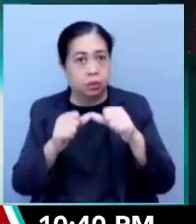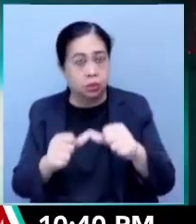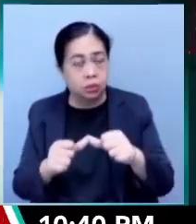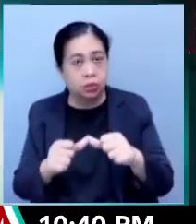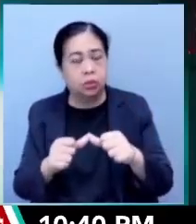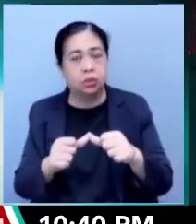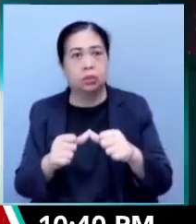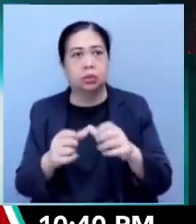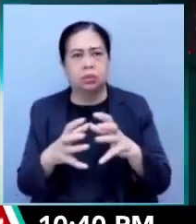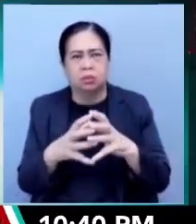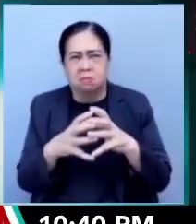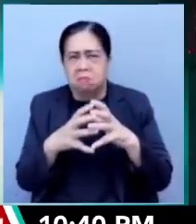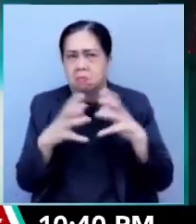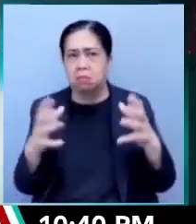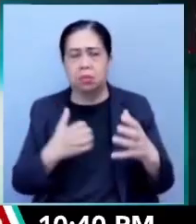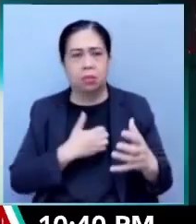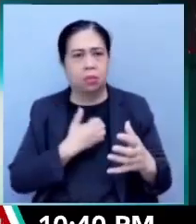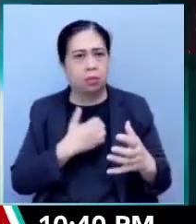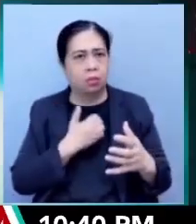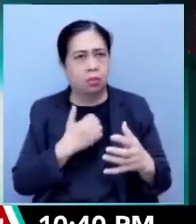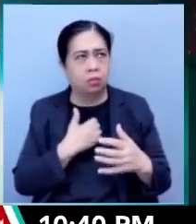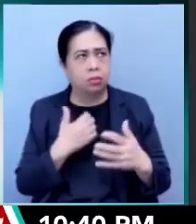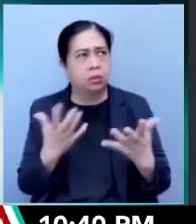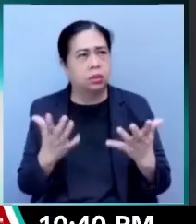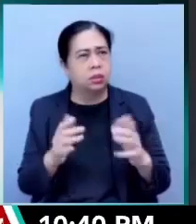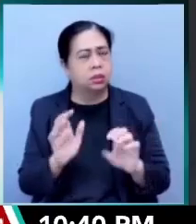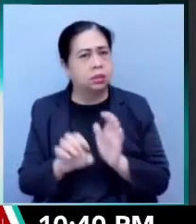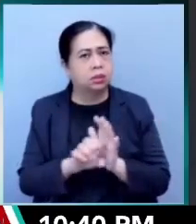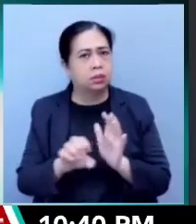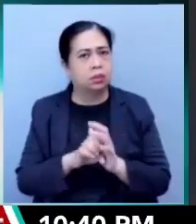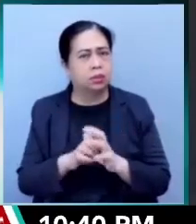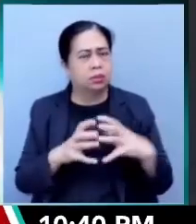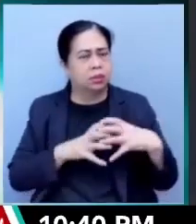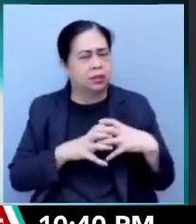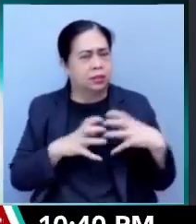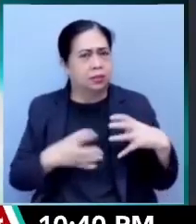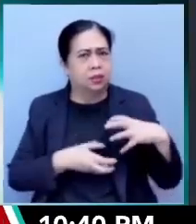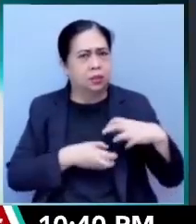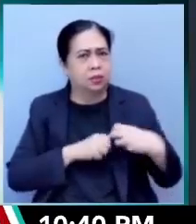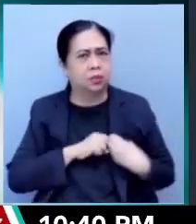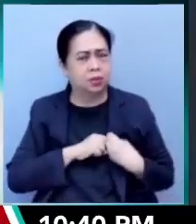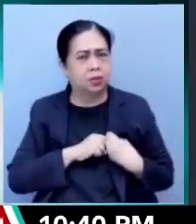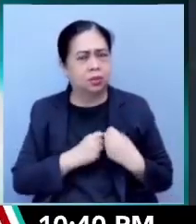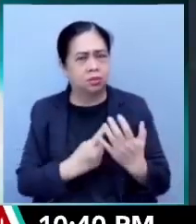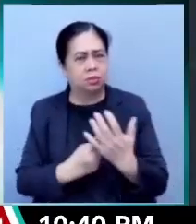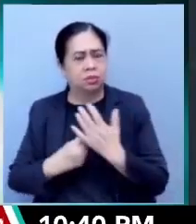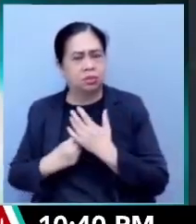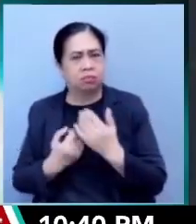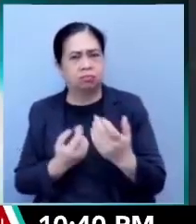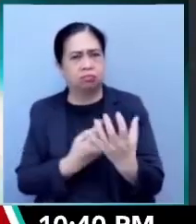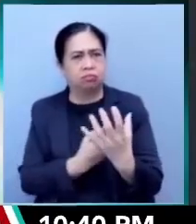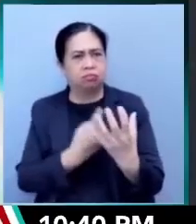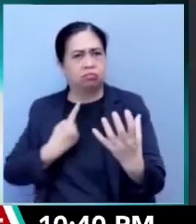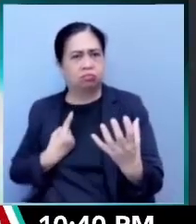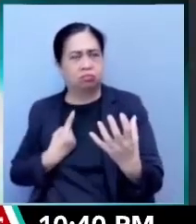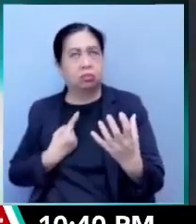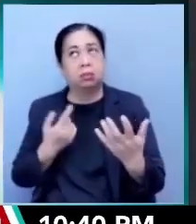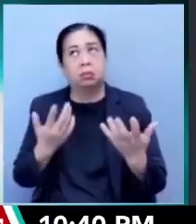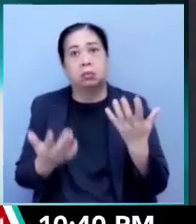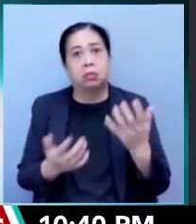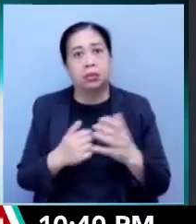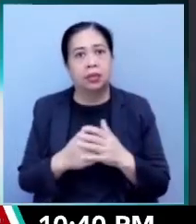ang emotions to the point, for example, na intense, nag-a-isolate na sila instead of siguro